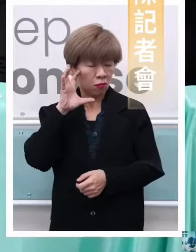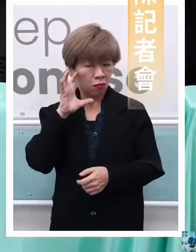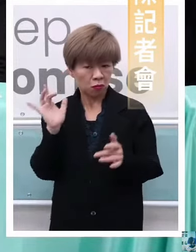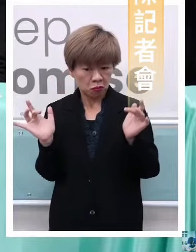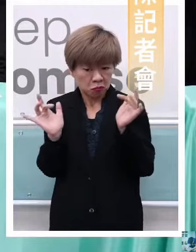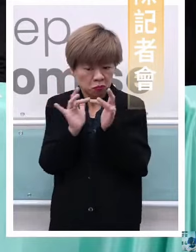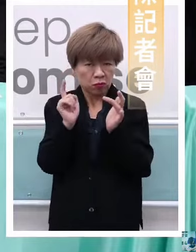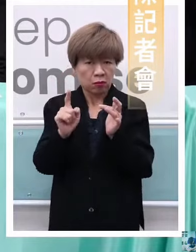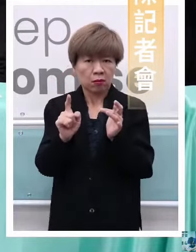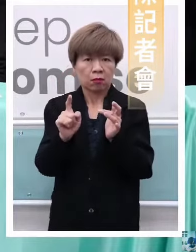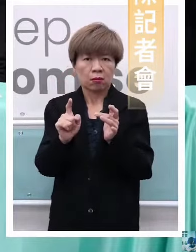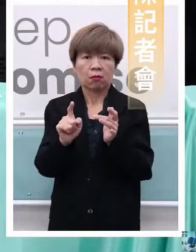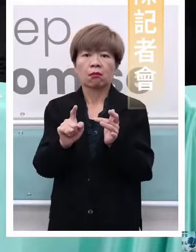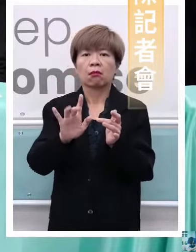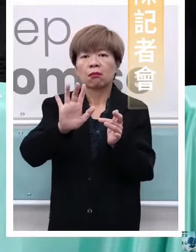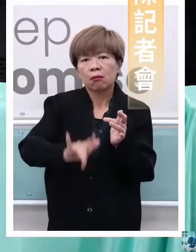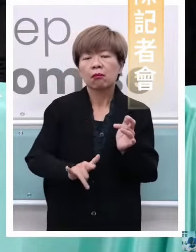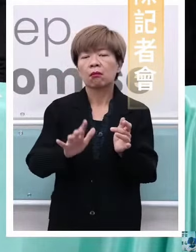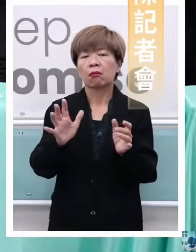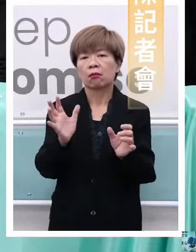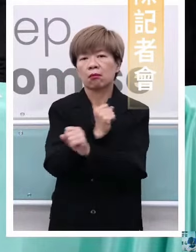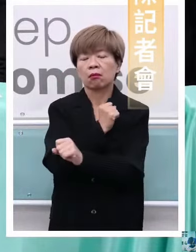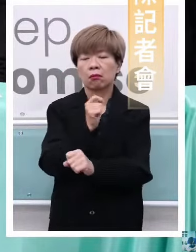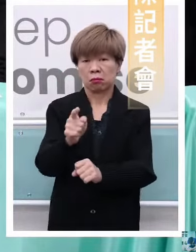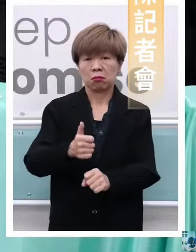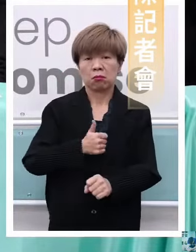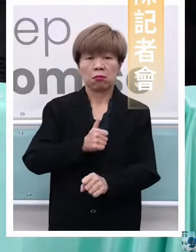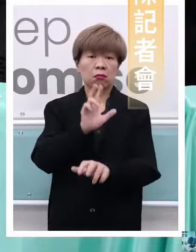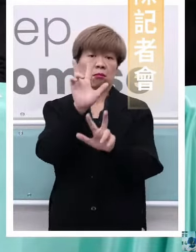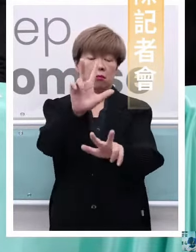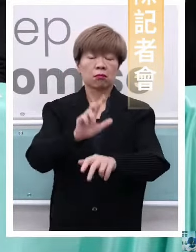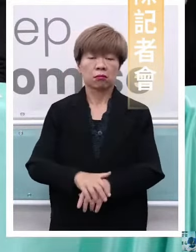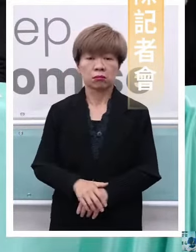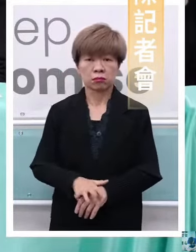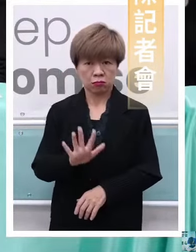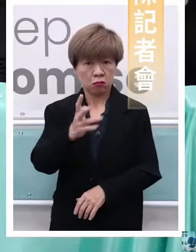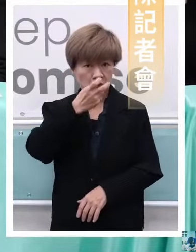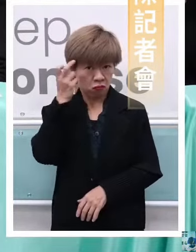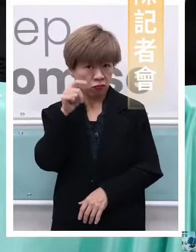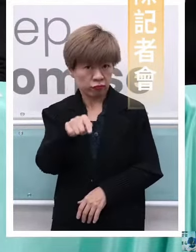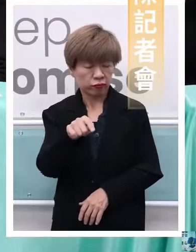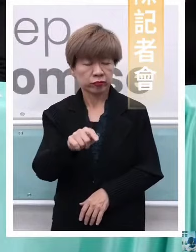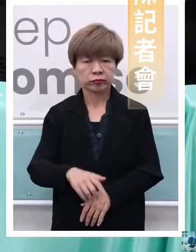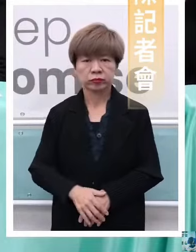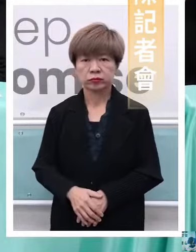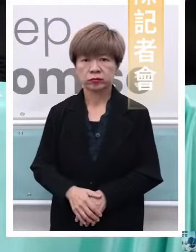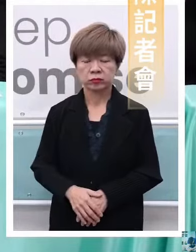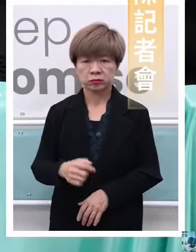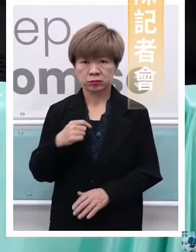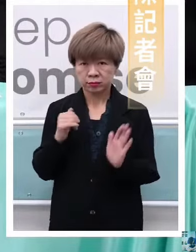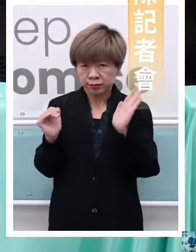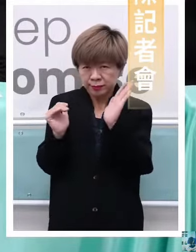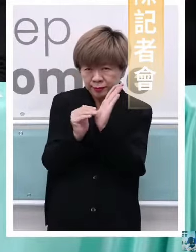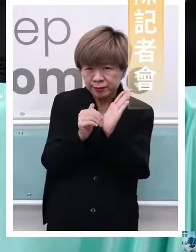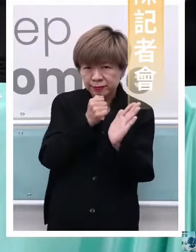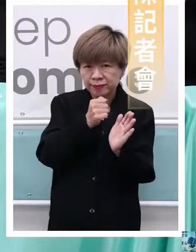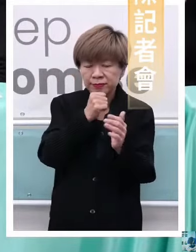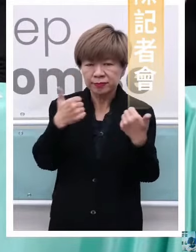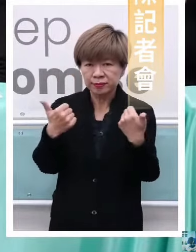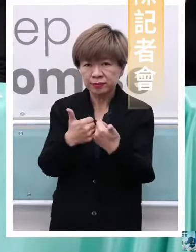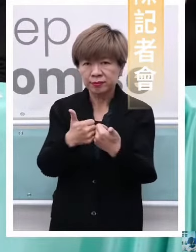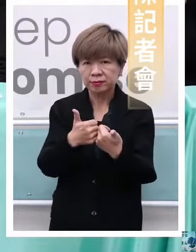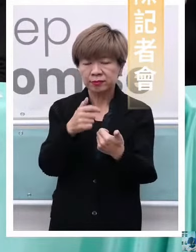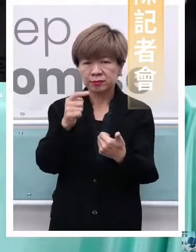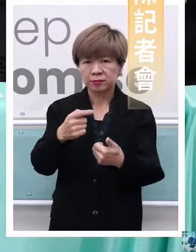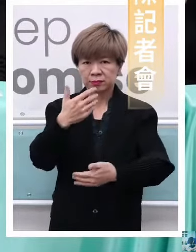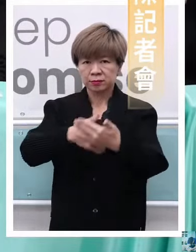上头是被消失了，这件事情是正确的，而且你们也发现了，在我们准备要开记者会的时候把完